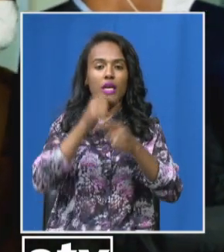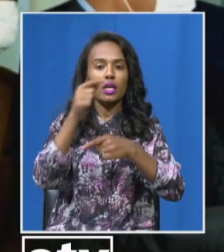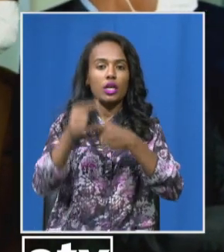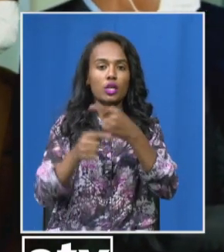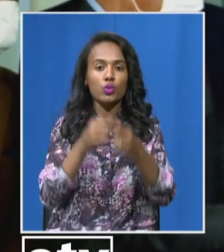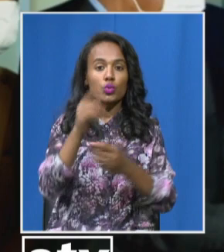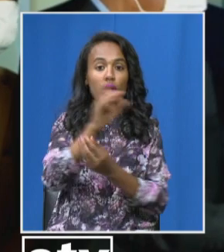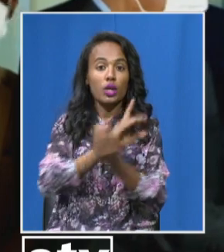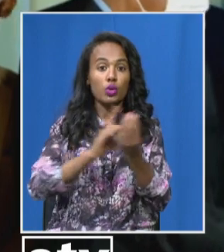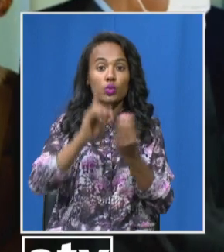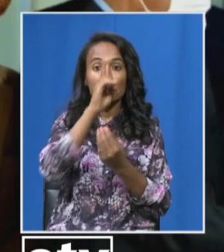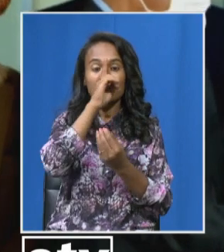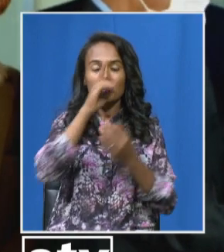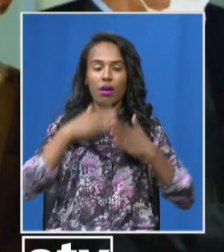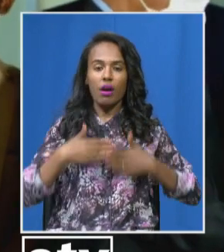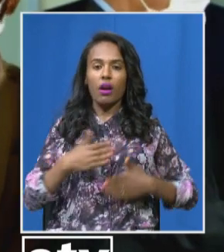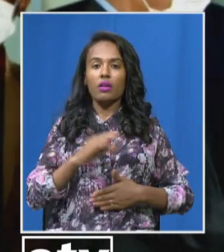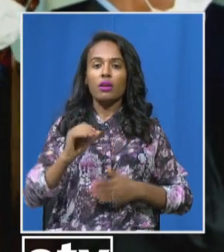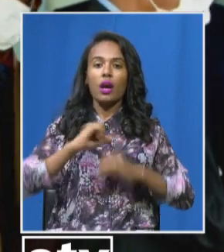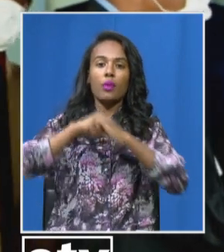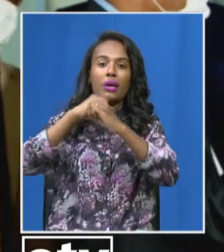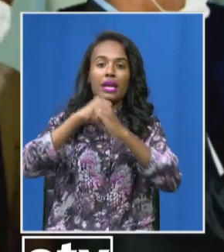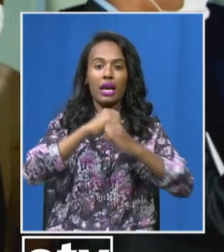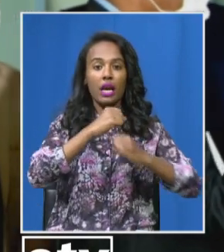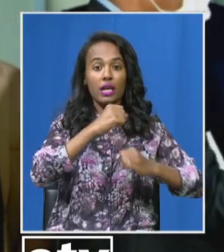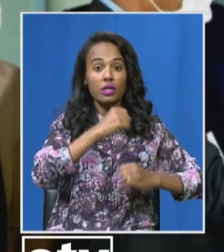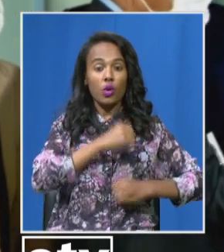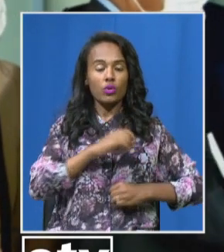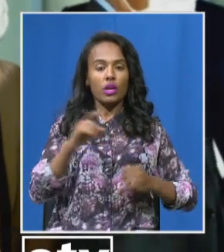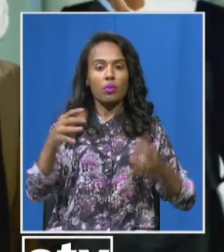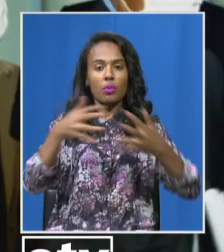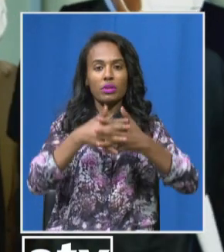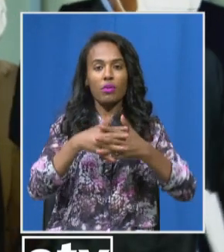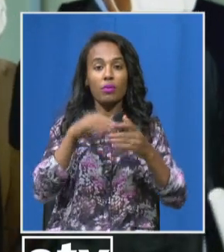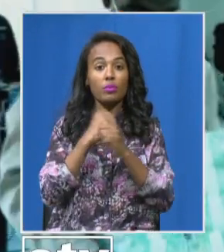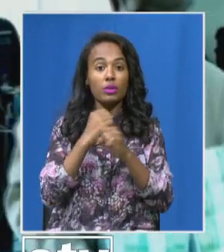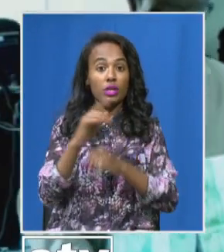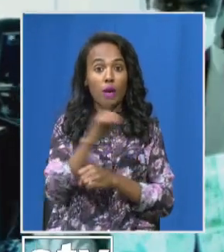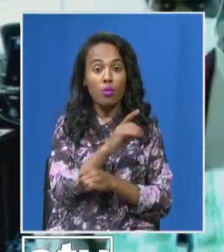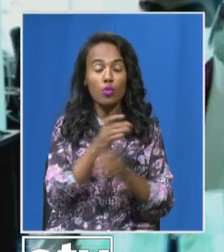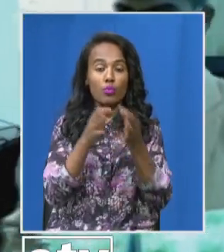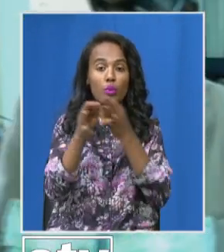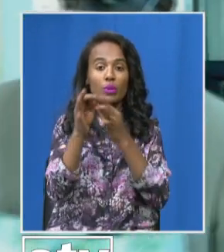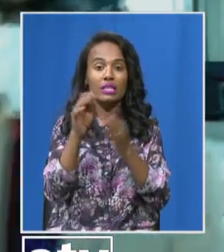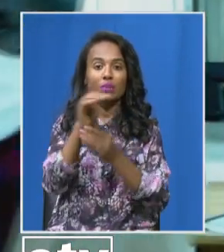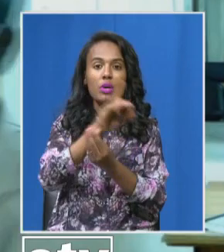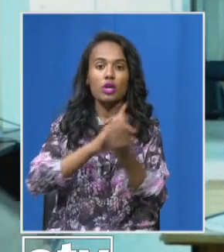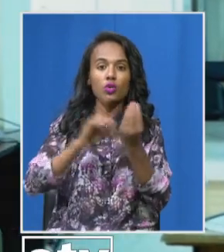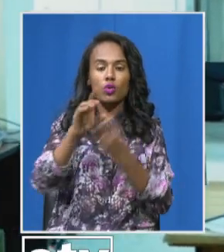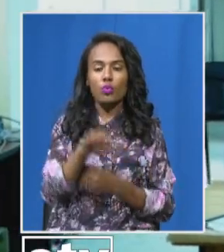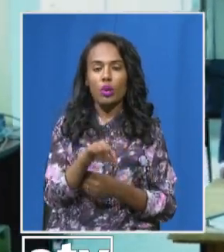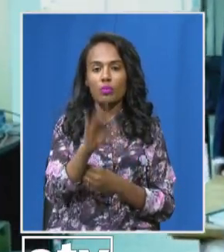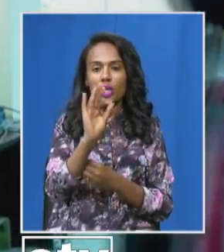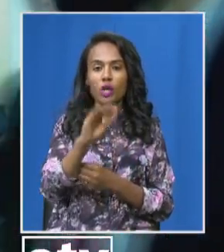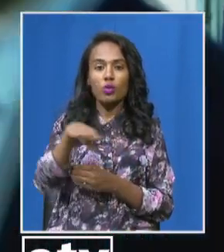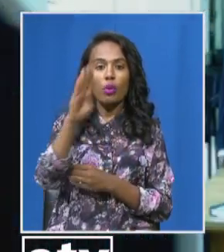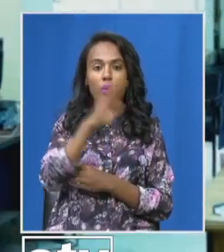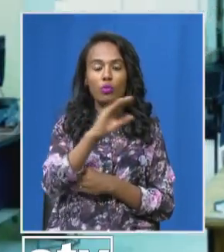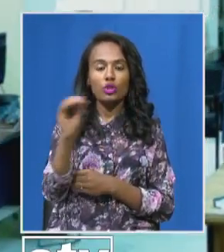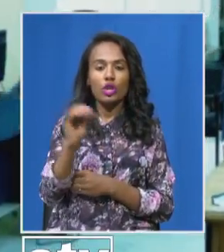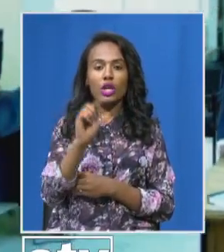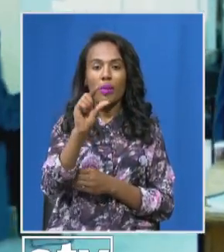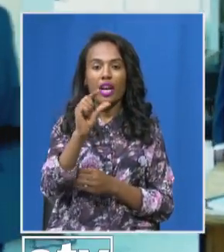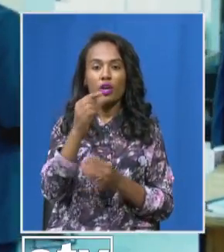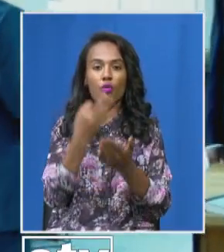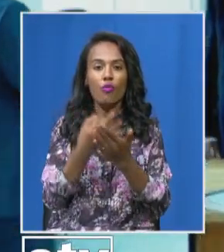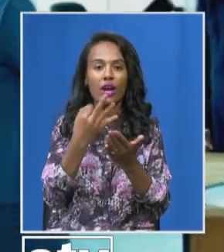ከክልሉ የጸጥታ አካላትና ከመከላከያ ሰራዊት ጋር በመተባበር የሚከወን መሆኑን በመግለጽ በክልሉ በሚገኙ ባንኮችና የማይክሮ